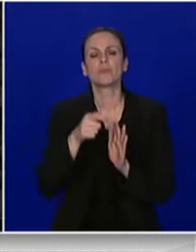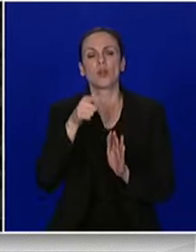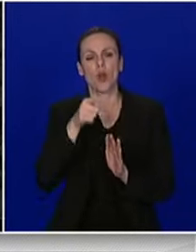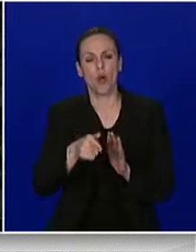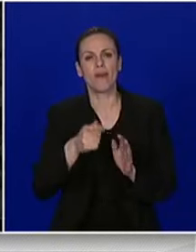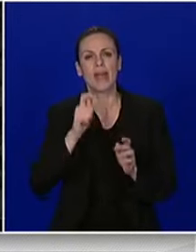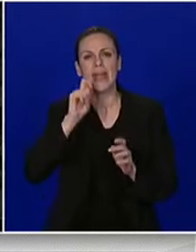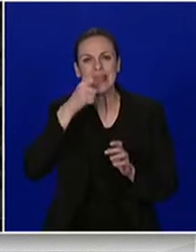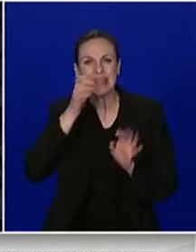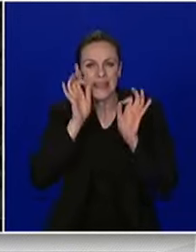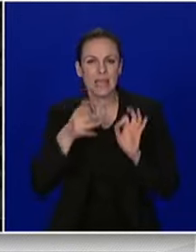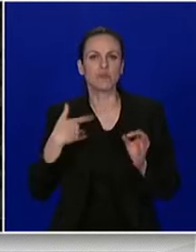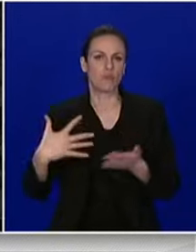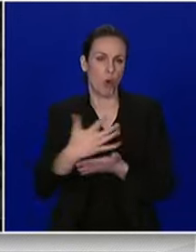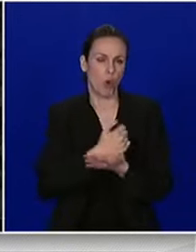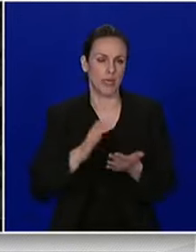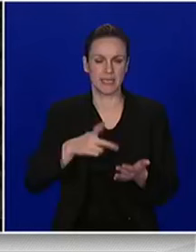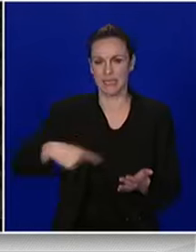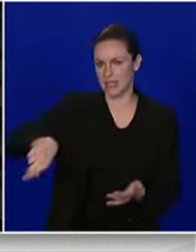i rutinski koristiti.